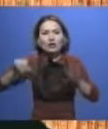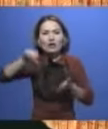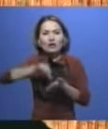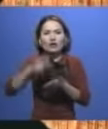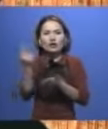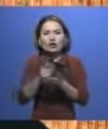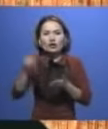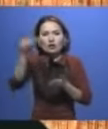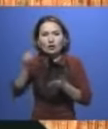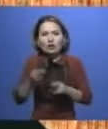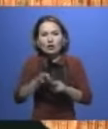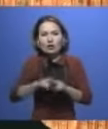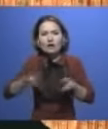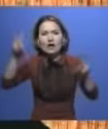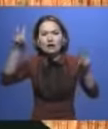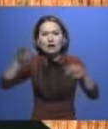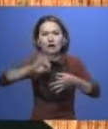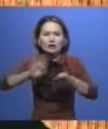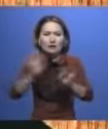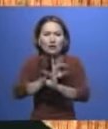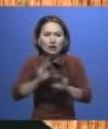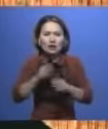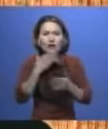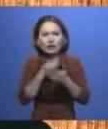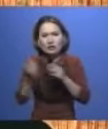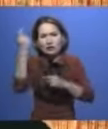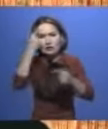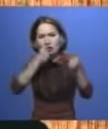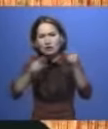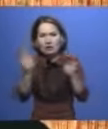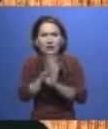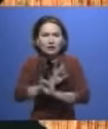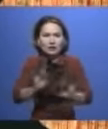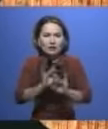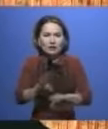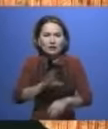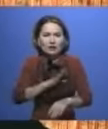суретшілер де тақырыптың мән маңызын жете түйсініп, шығармалар арқылы тұрғындарға жеткізе